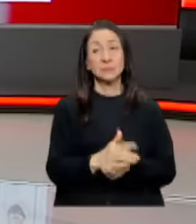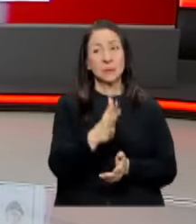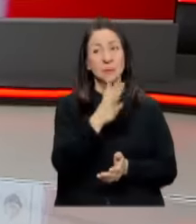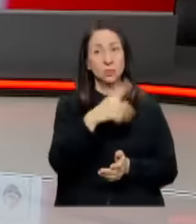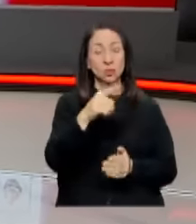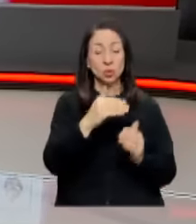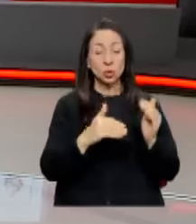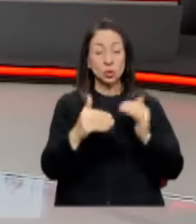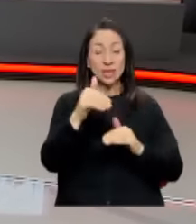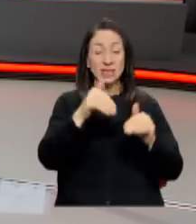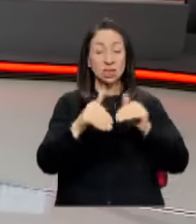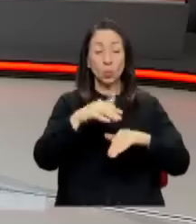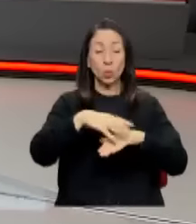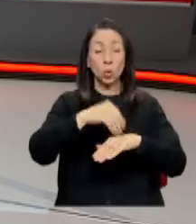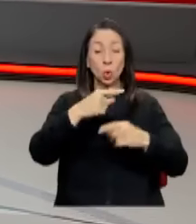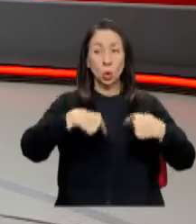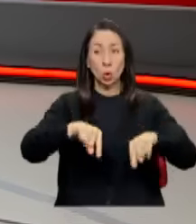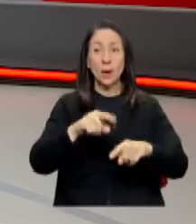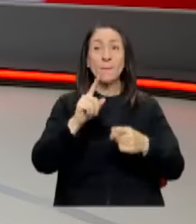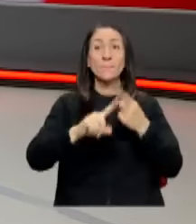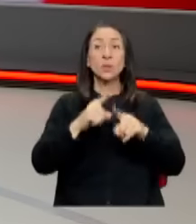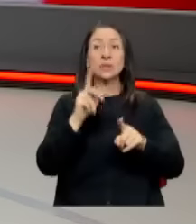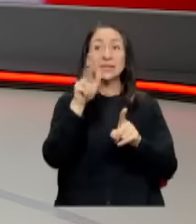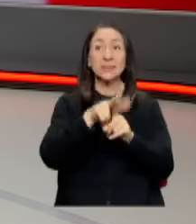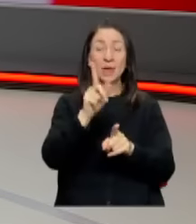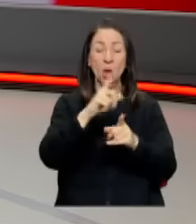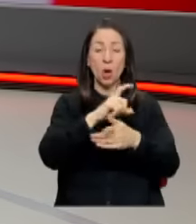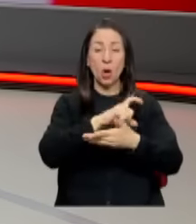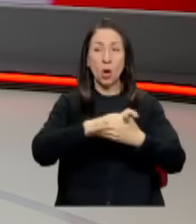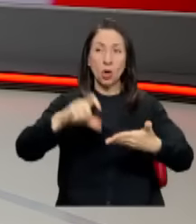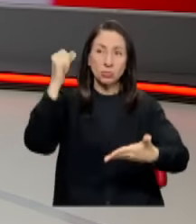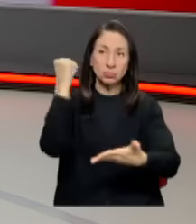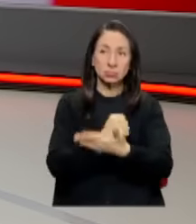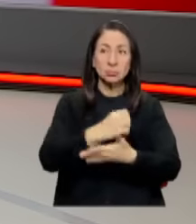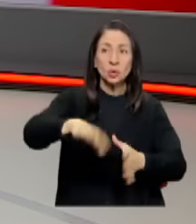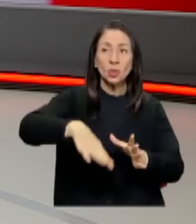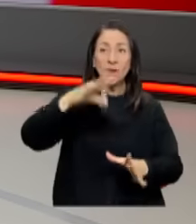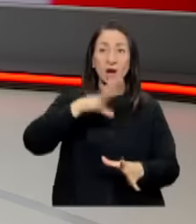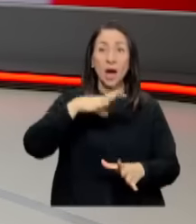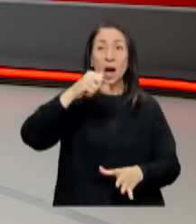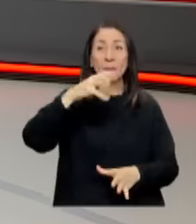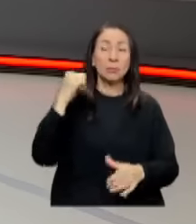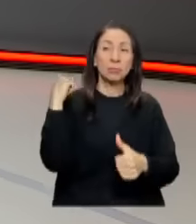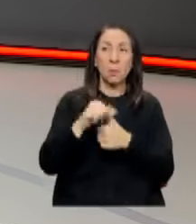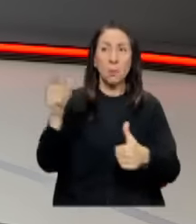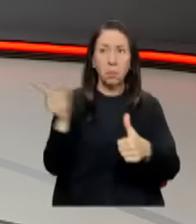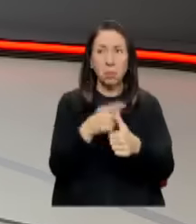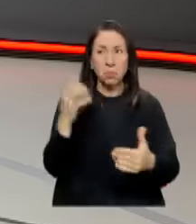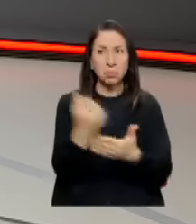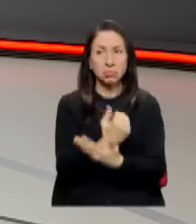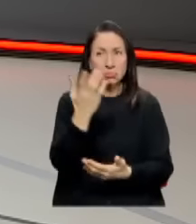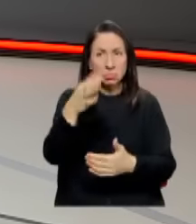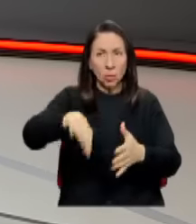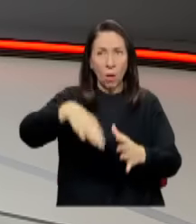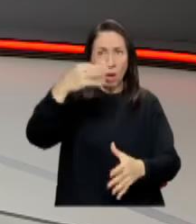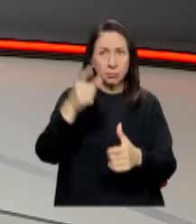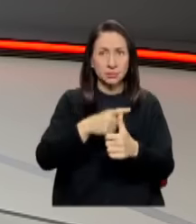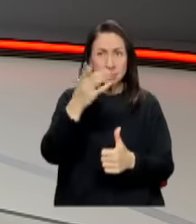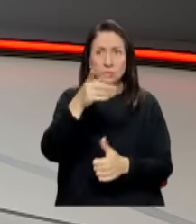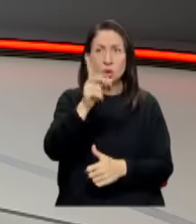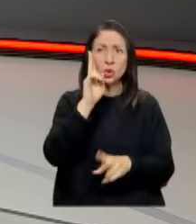Biliyorsunuz Yüksek Seçim Kurulu'nda siyasi partilerin katıldığı bir oy pusulası, kura çekimi vardı. AK Parti bir kez daha birinci sırada yer aldı.